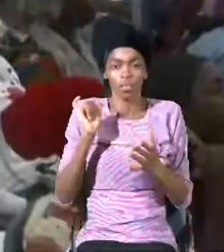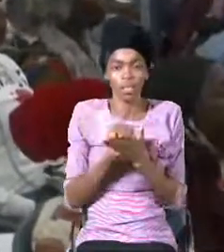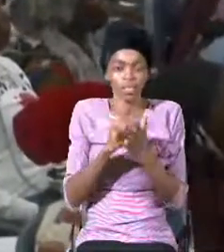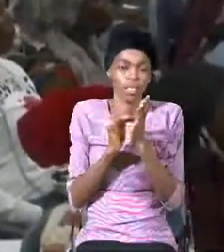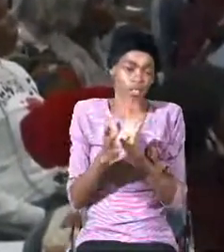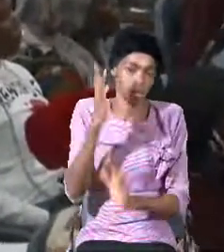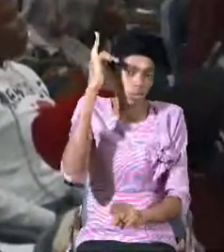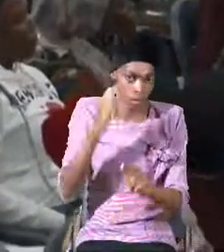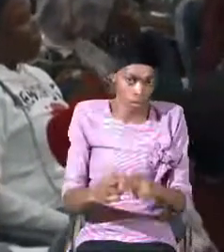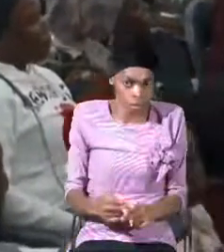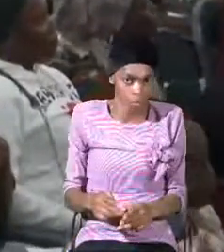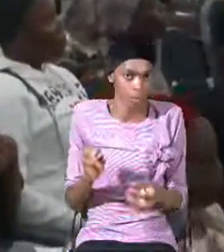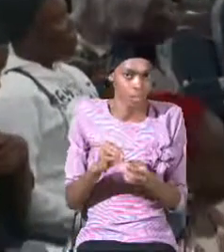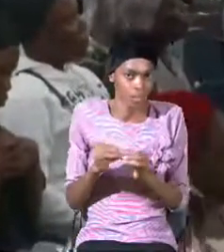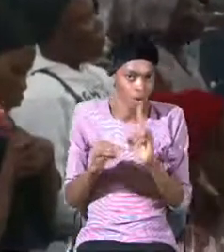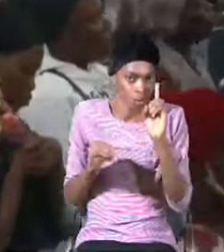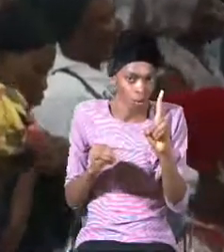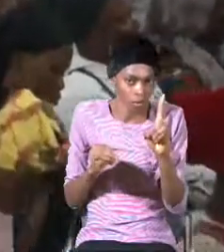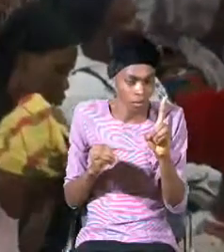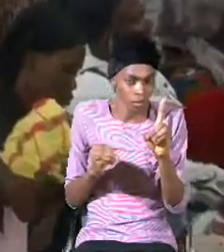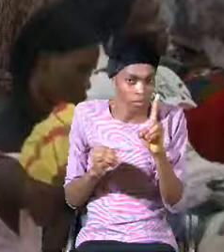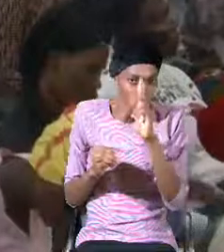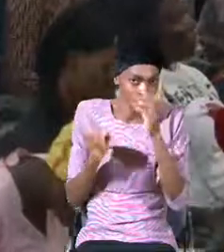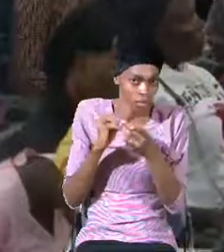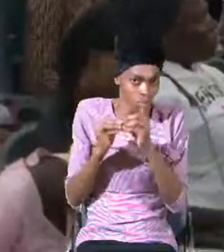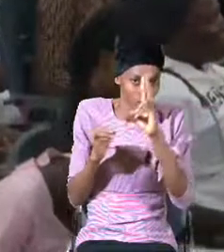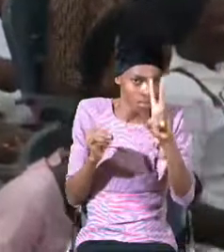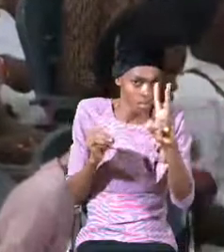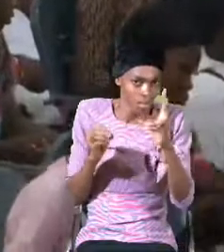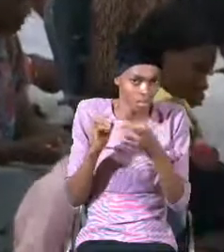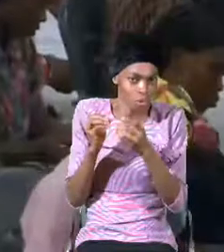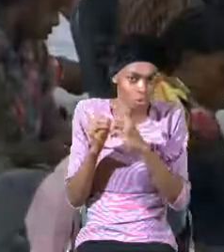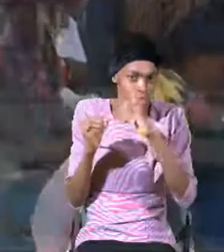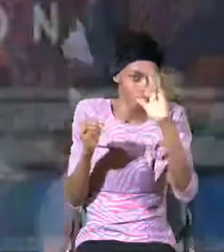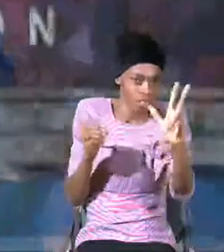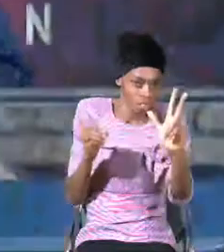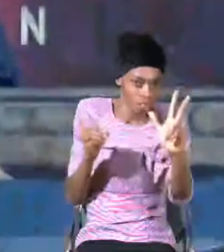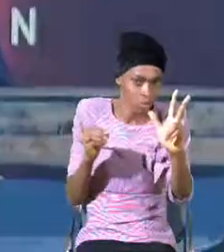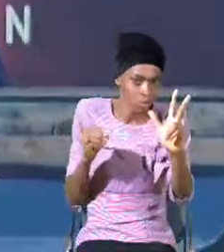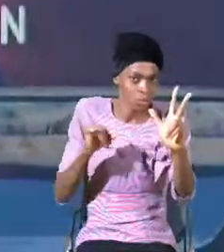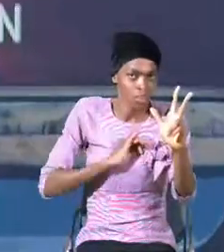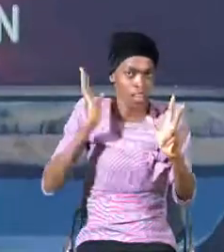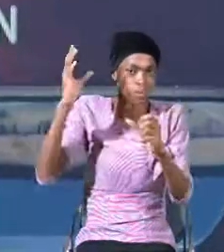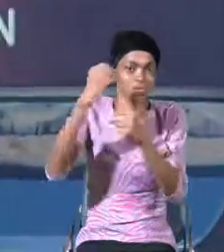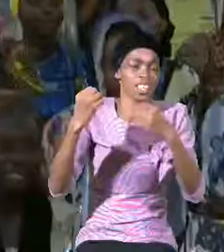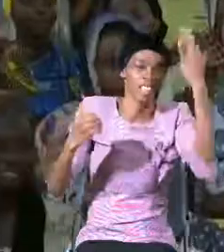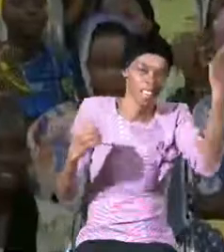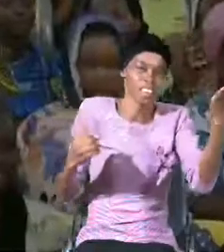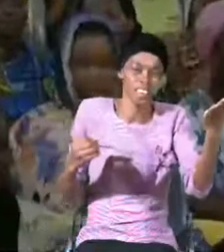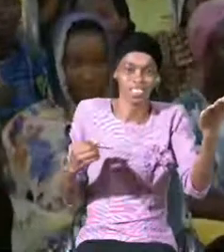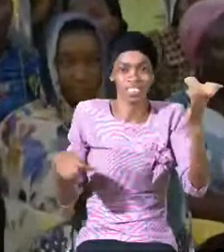Jésus. 1. Premier point. 2 points et 3. Et nous serons là-bas.